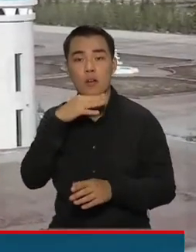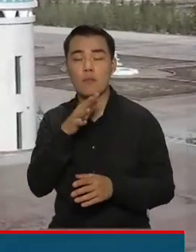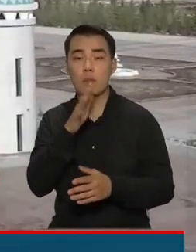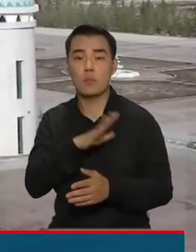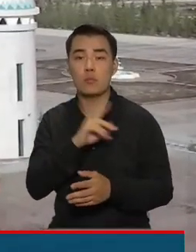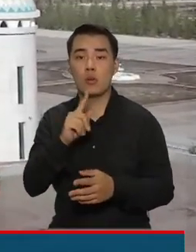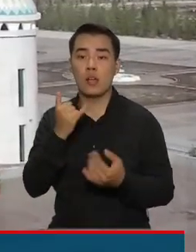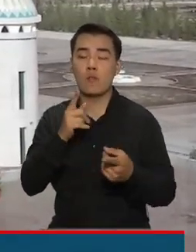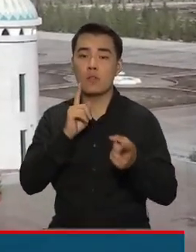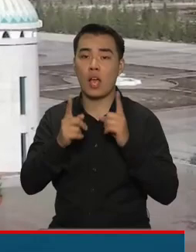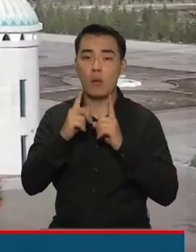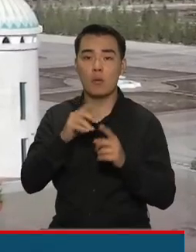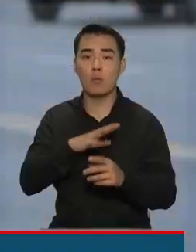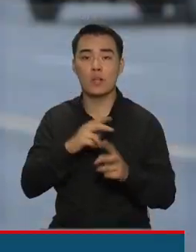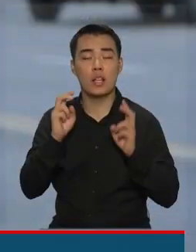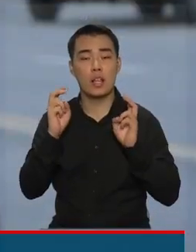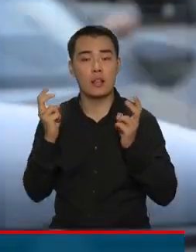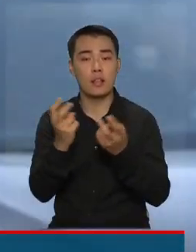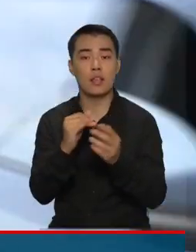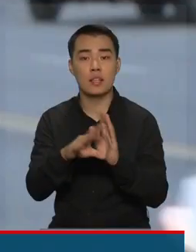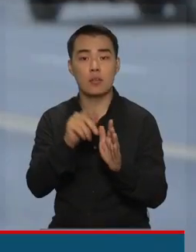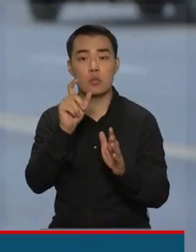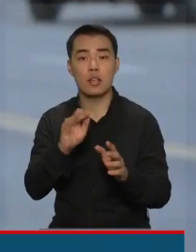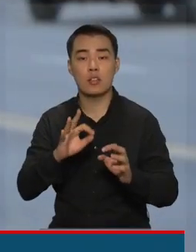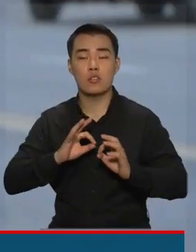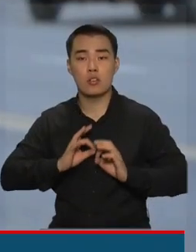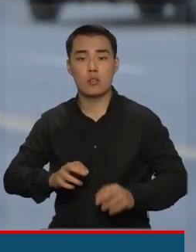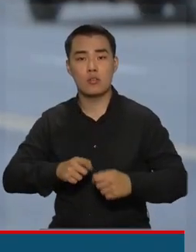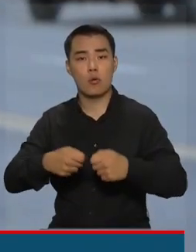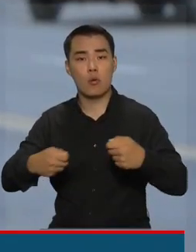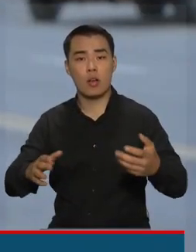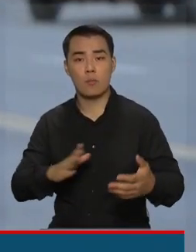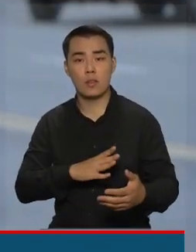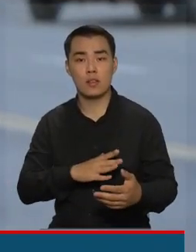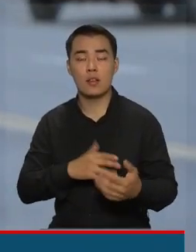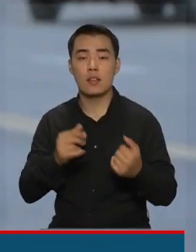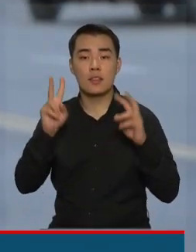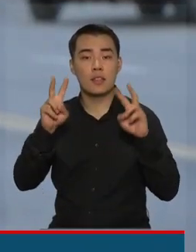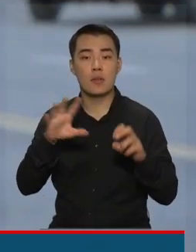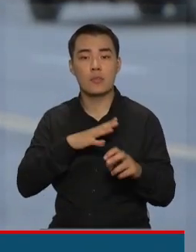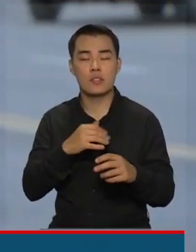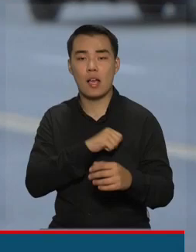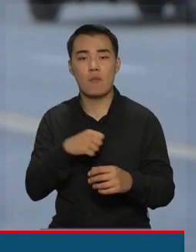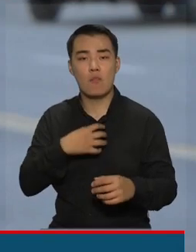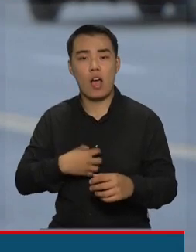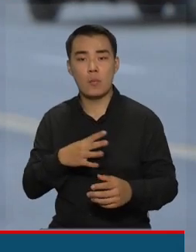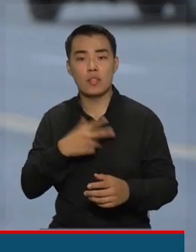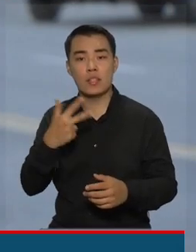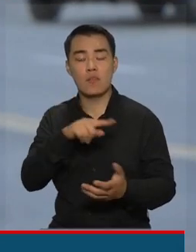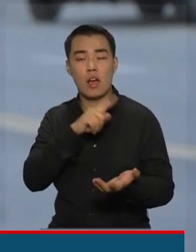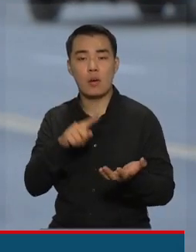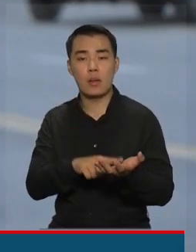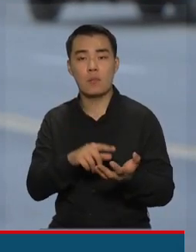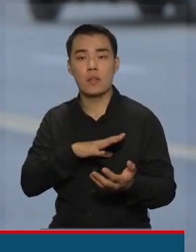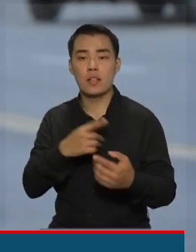сегодня дискуссии между чиновниками и депутатами прилично затянулись. Тема оказалась поистине горячей. Больше 30 вопросов по